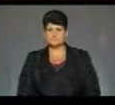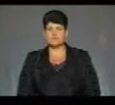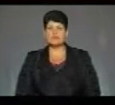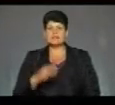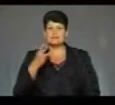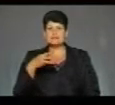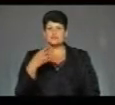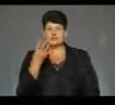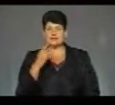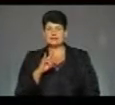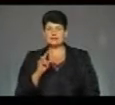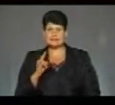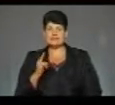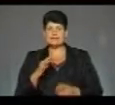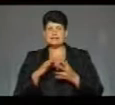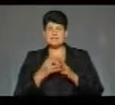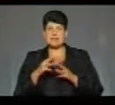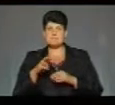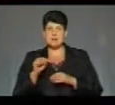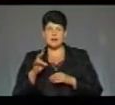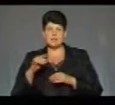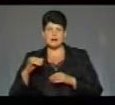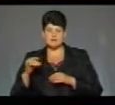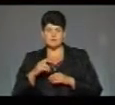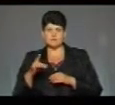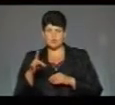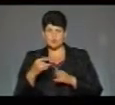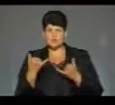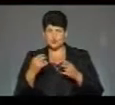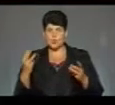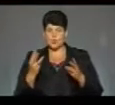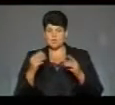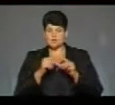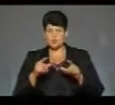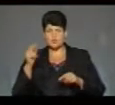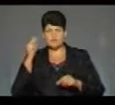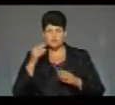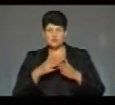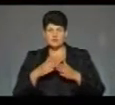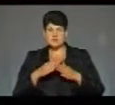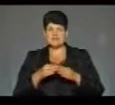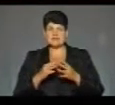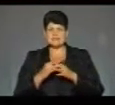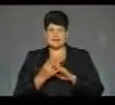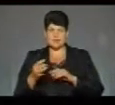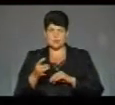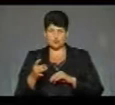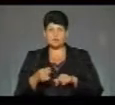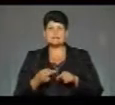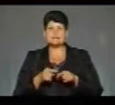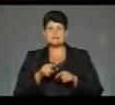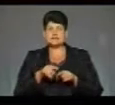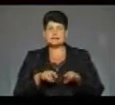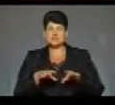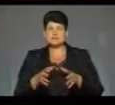Чотири дитини з села Манаїв Зборівського району, де сьогодні горіла школа, навчатимуться в сусідніх селах району. Таке рішення